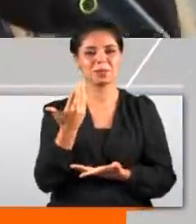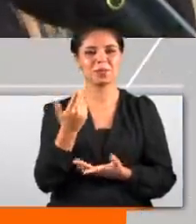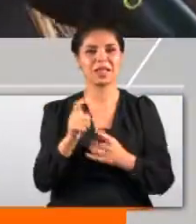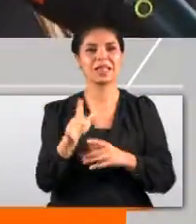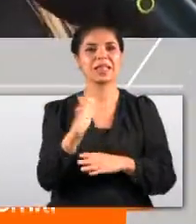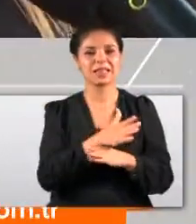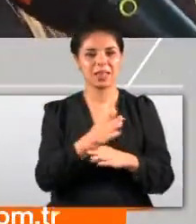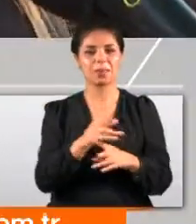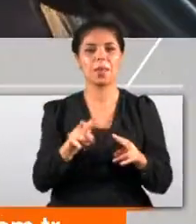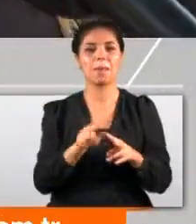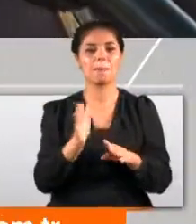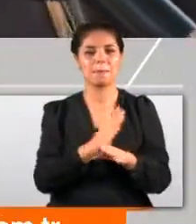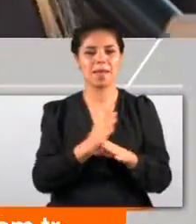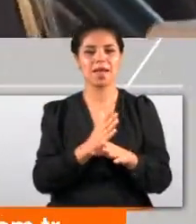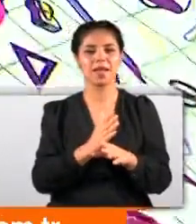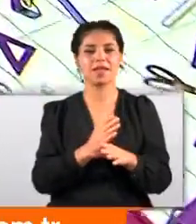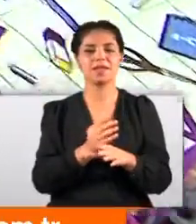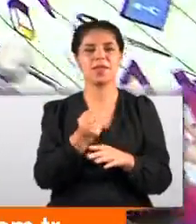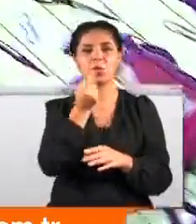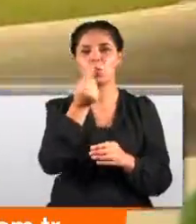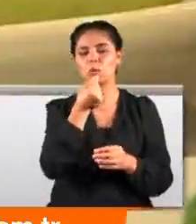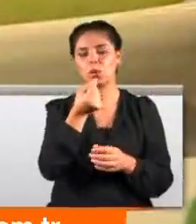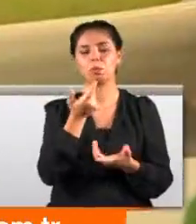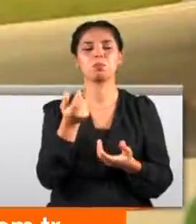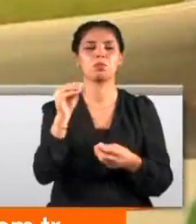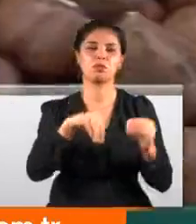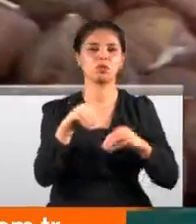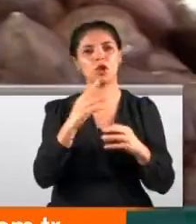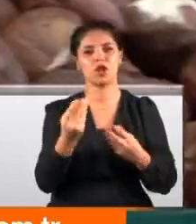Sebze, meyve, kuru yemiş.